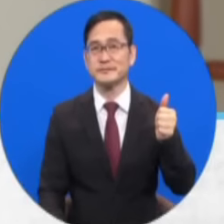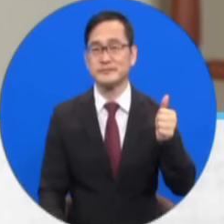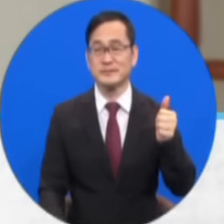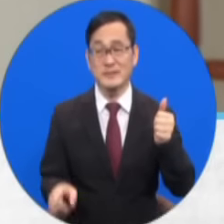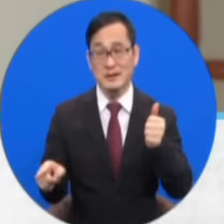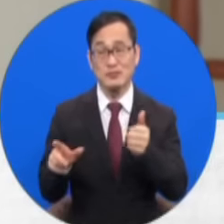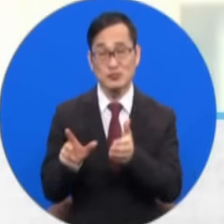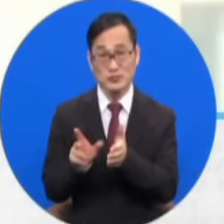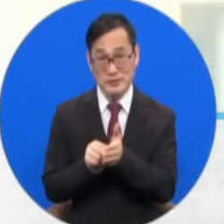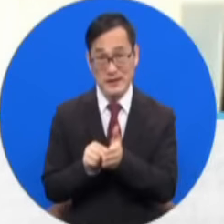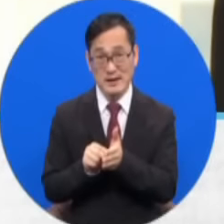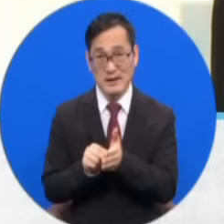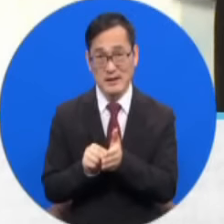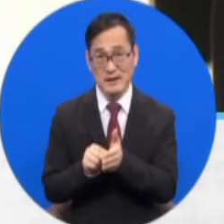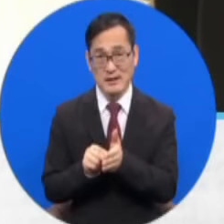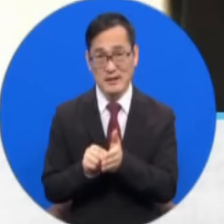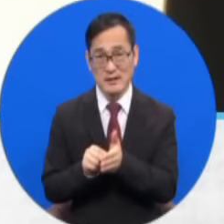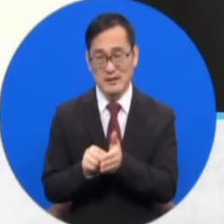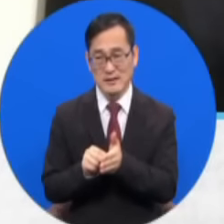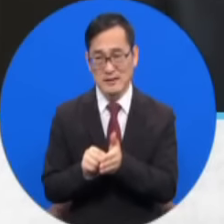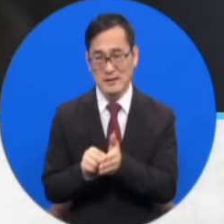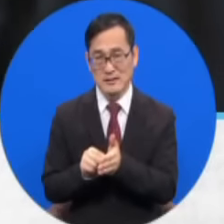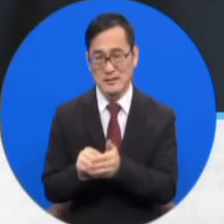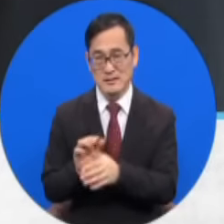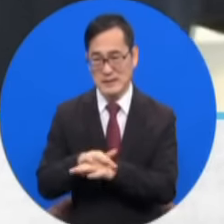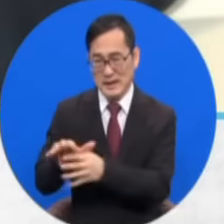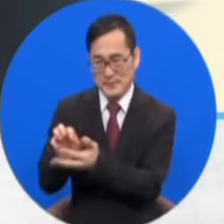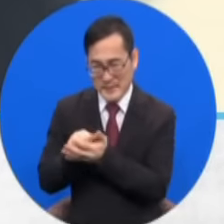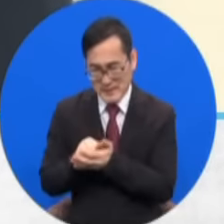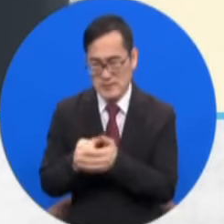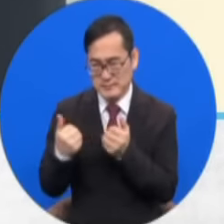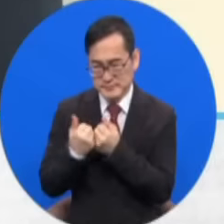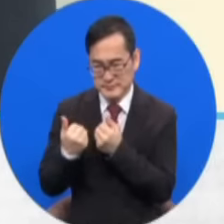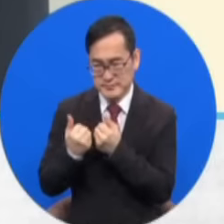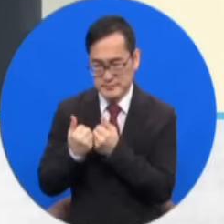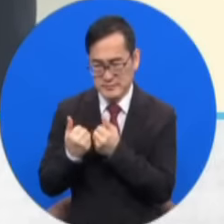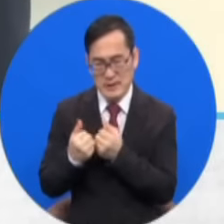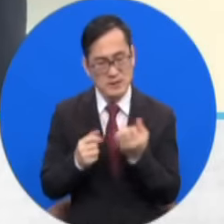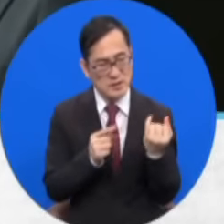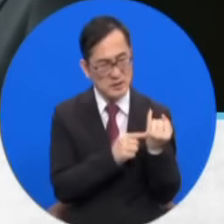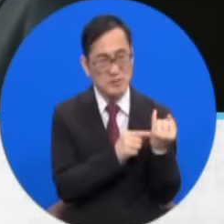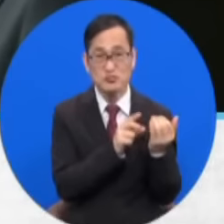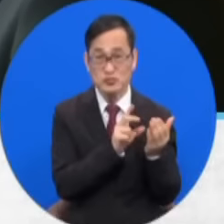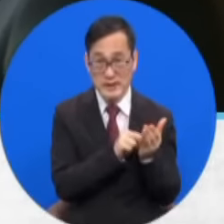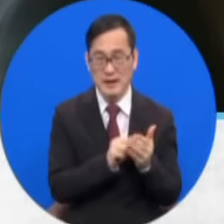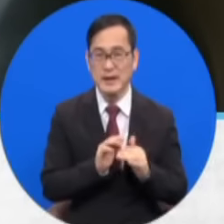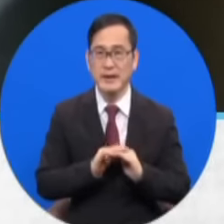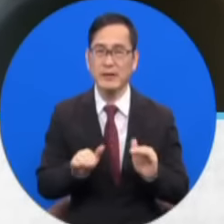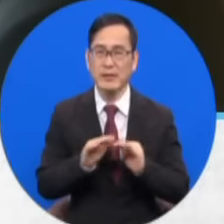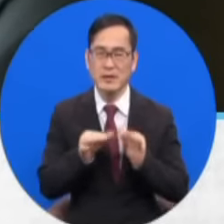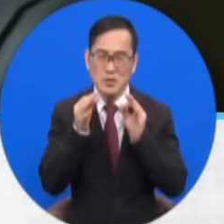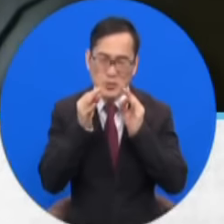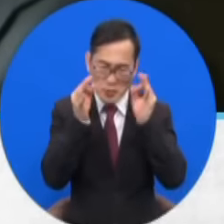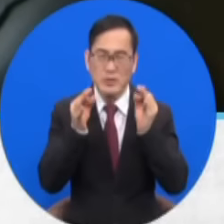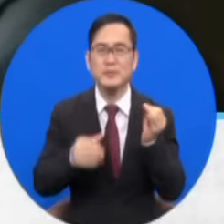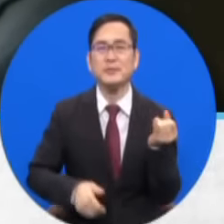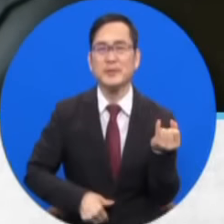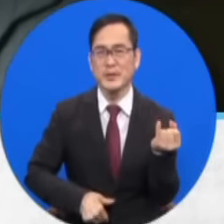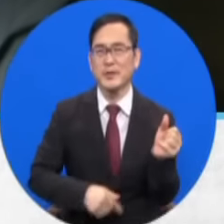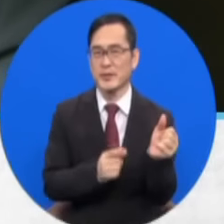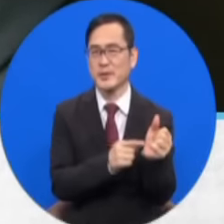대해서 어 숙고하면서 받아들여서 어이 지금 난맥상 꼬여 있는이 국정 현안들을 하나하나